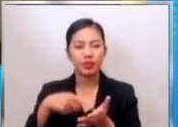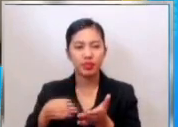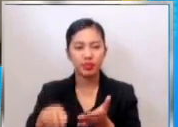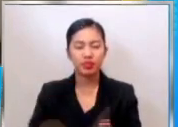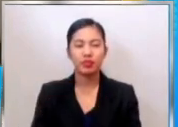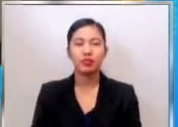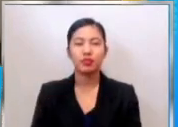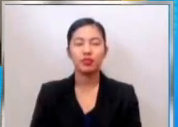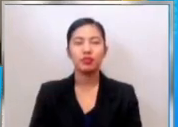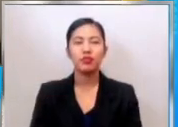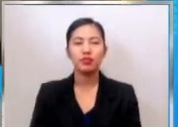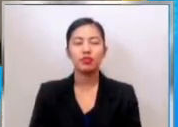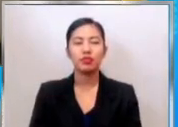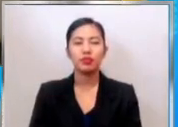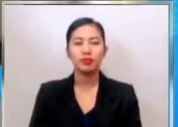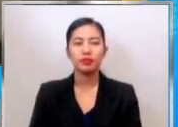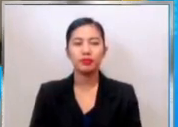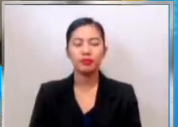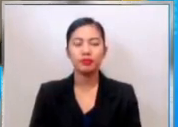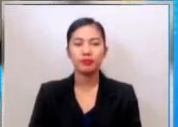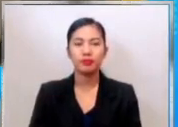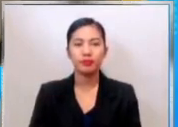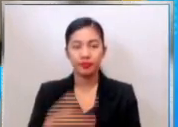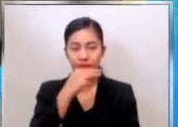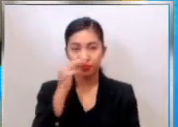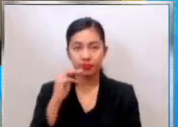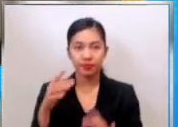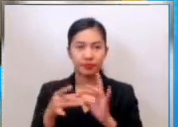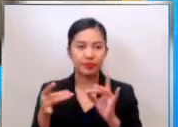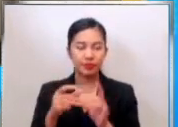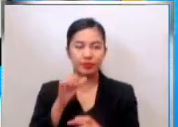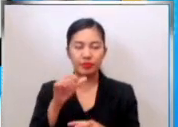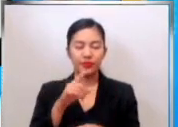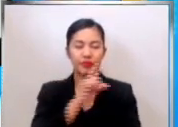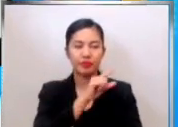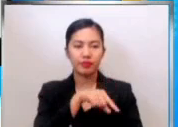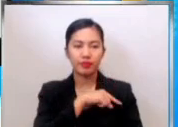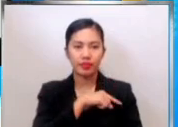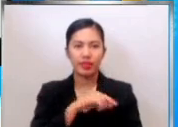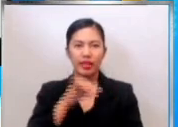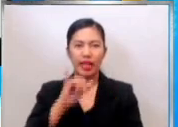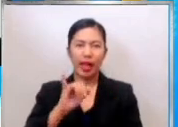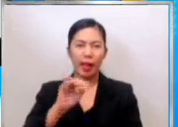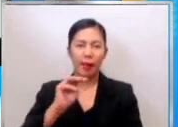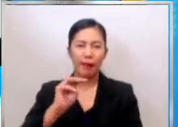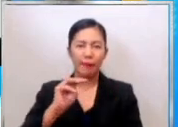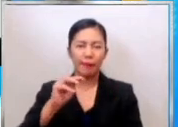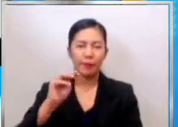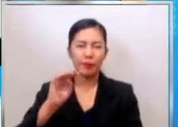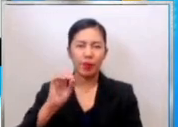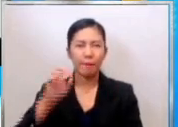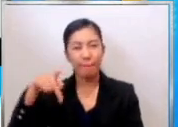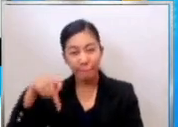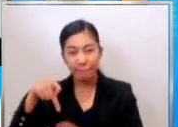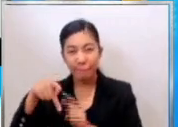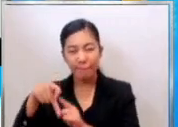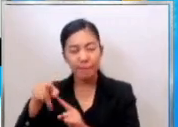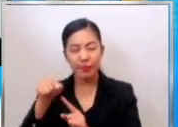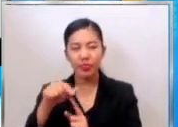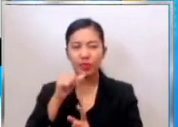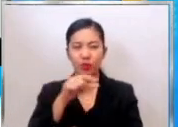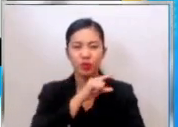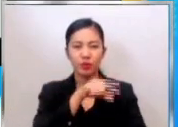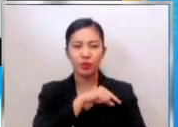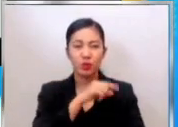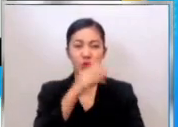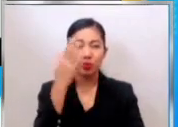consumers. Ayon pa kay Pacquiao, hindi kwalipikado ang IMOP dahil aapat na buwan pa lang itong itinatayo nang maging independent market